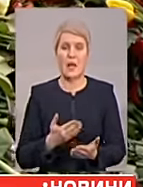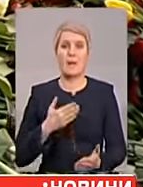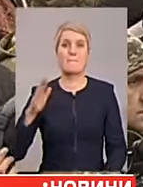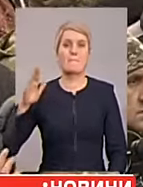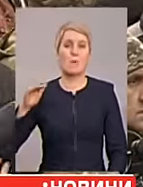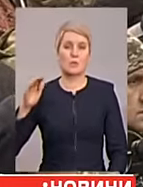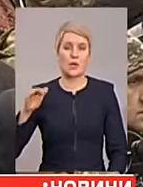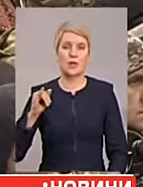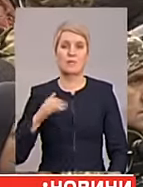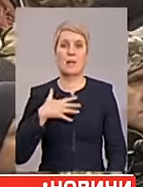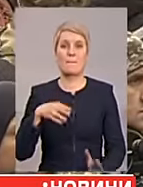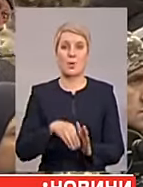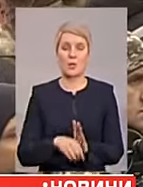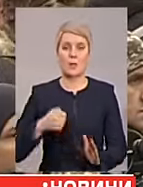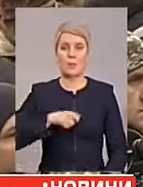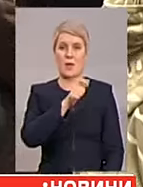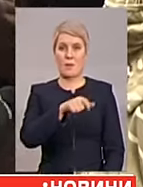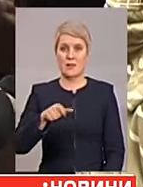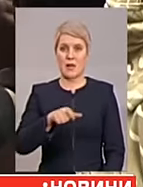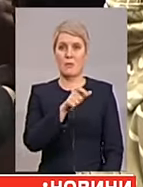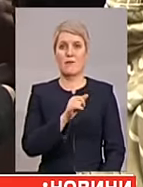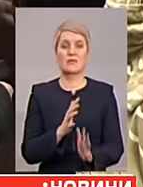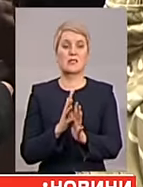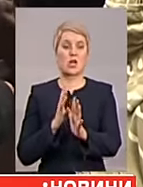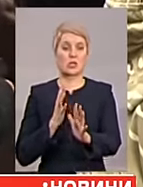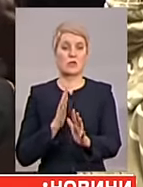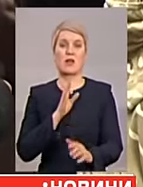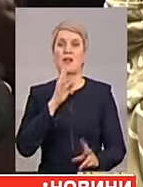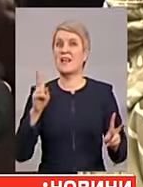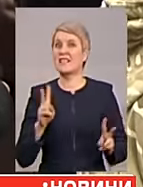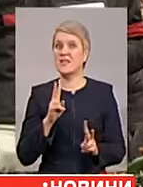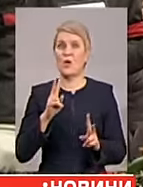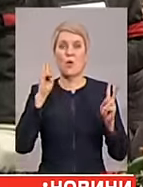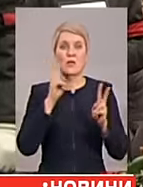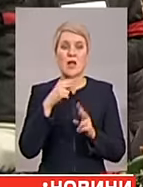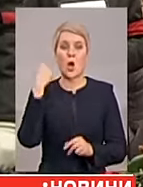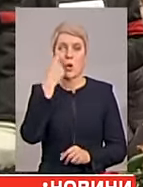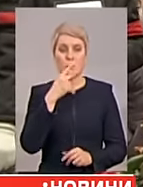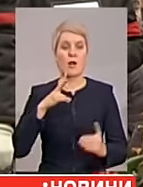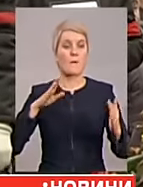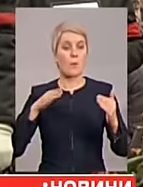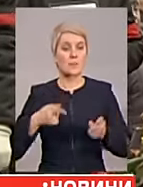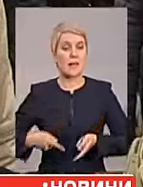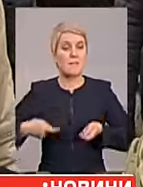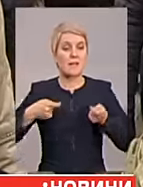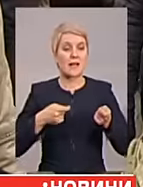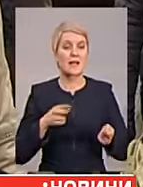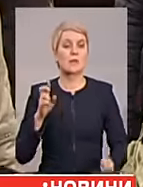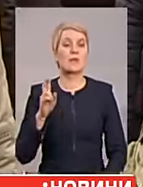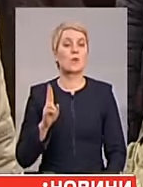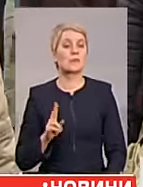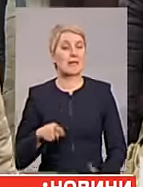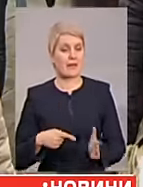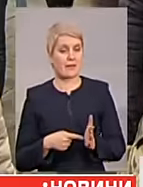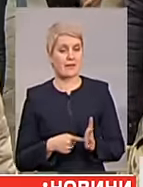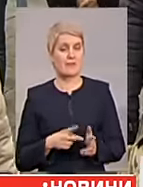бійцями люди шикуються в черги Богдана нікого з хлопців не знала особисто однак на прощальну церемонію приїхала з Білої Церкви які можуть бути